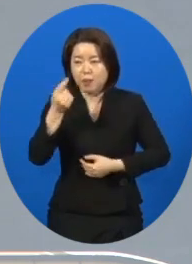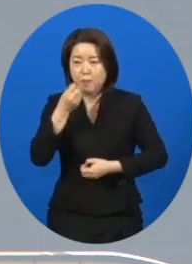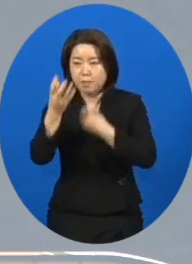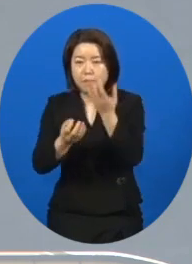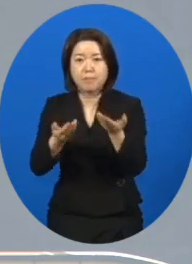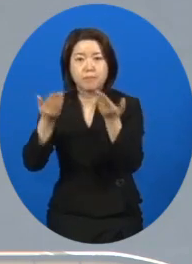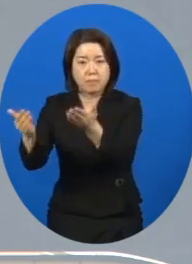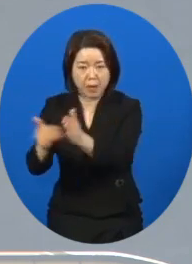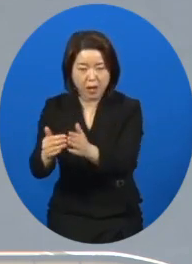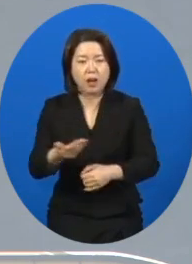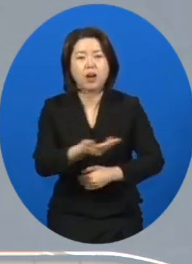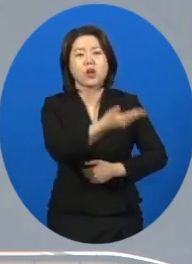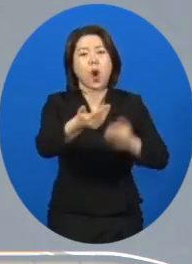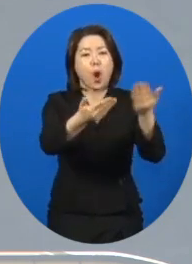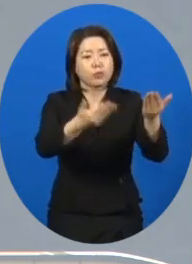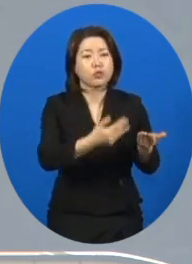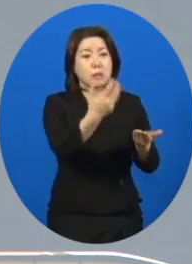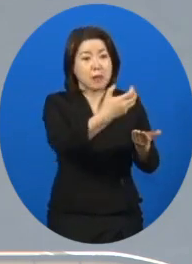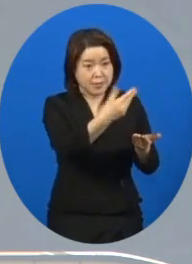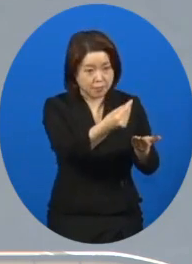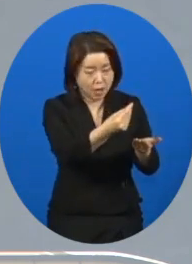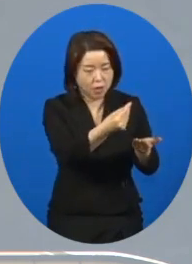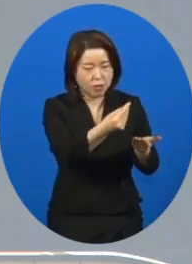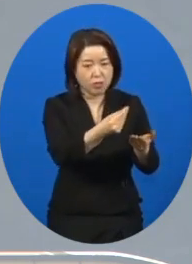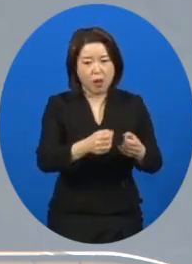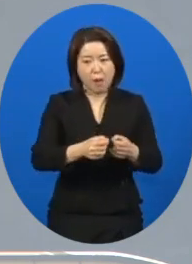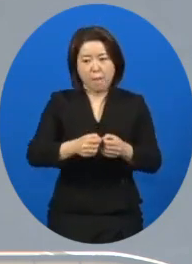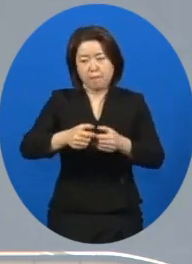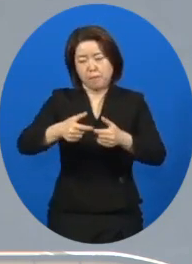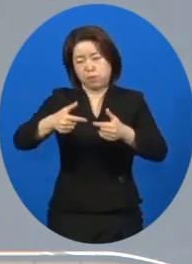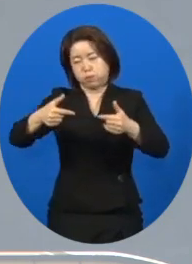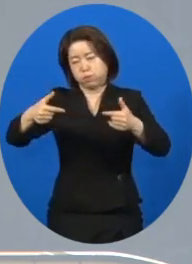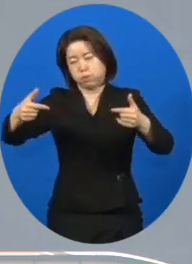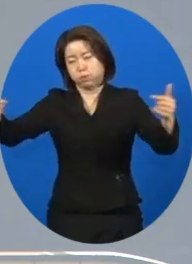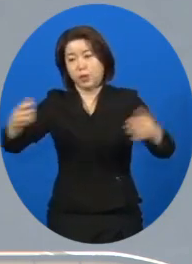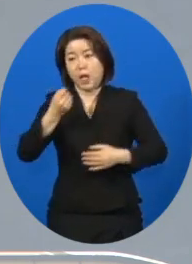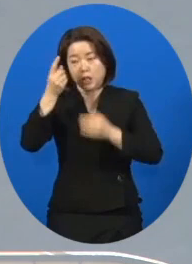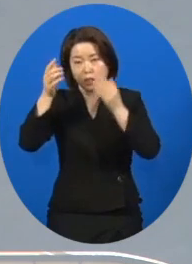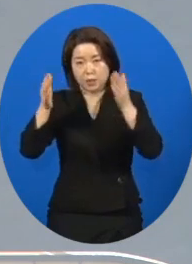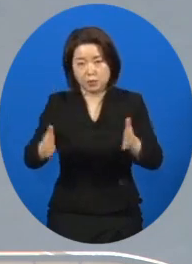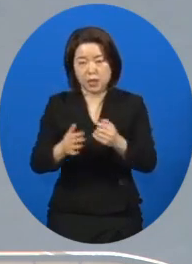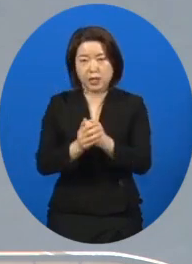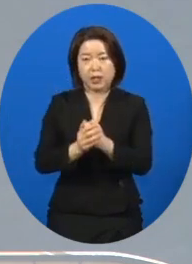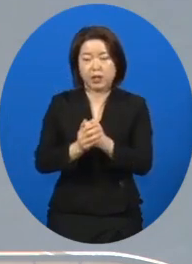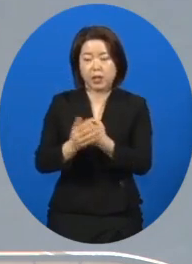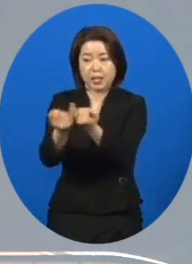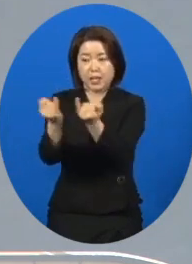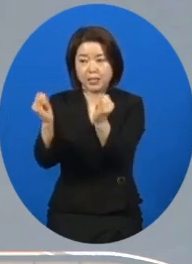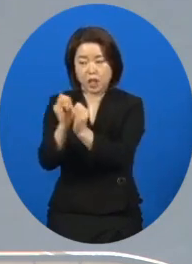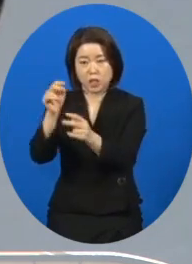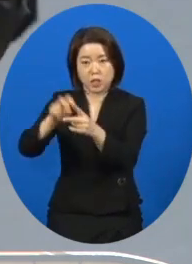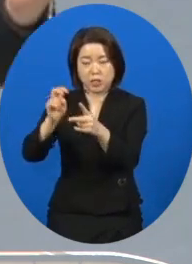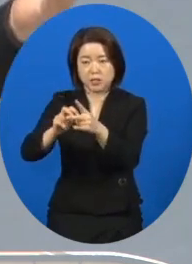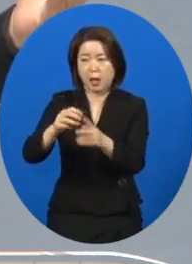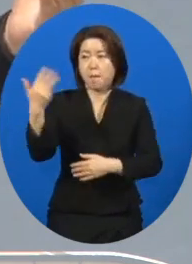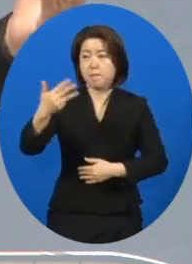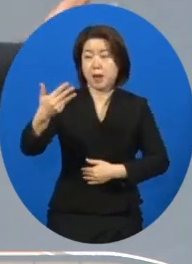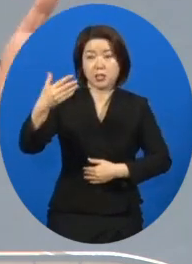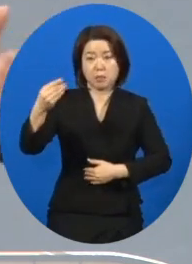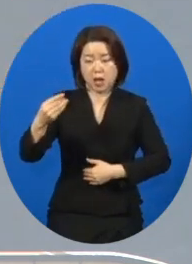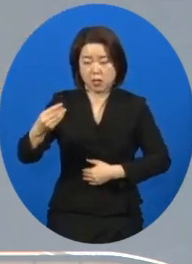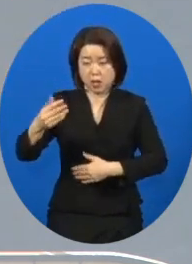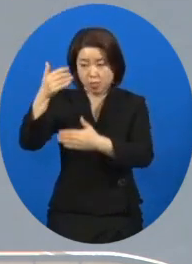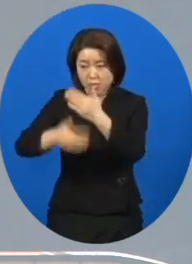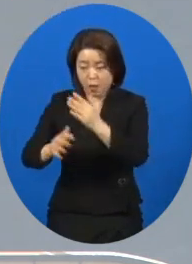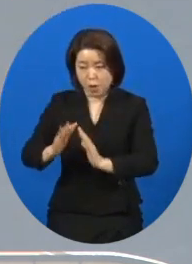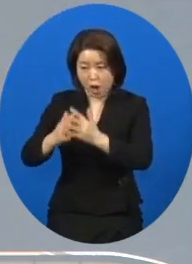여러분이 주신 80만 원이 이렇게 이런 과정을 거쳐 한 달 만에 우리 여성센터 8천만 원의